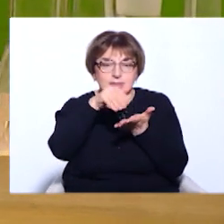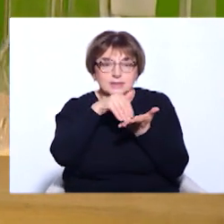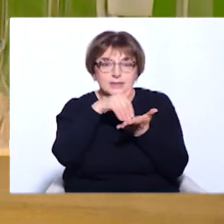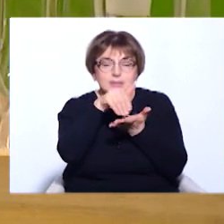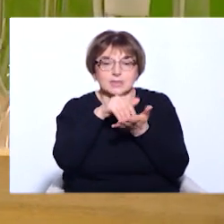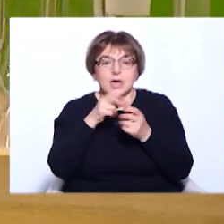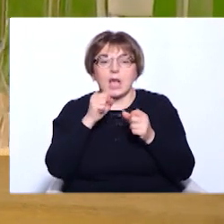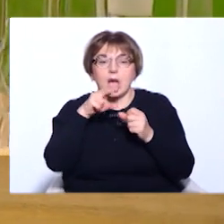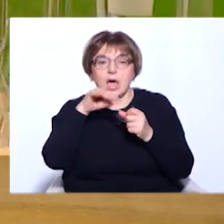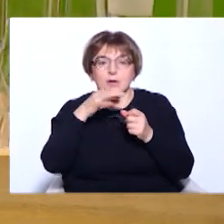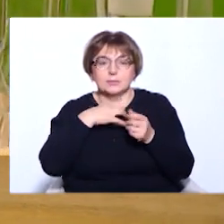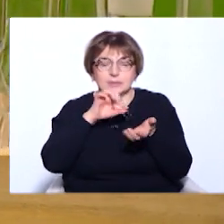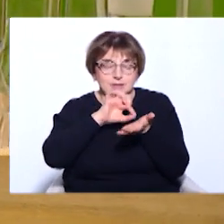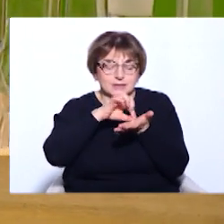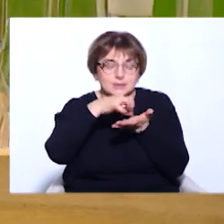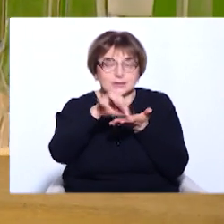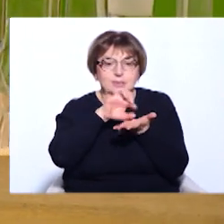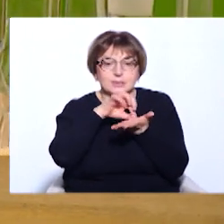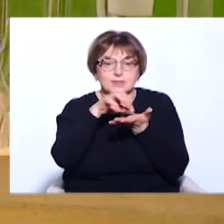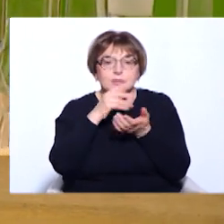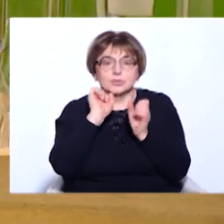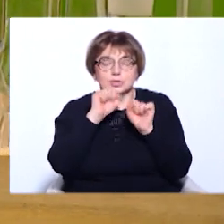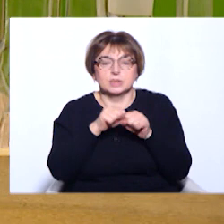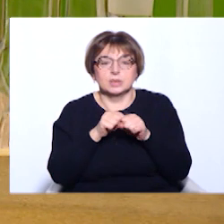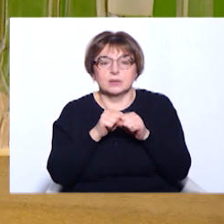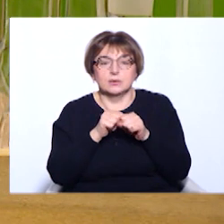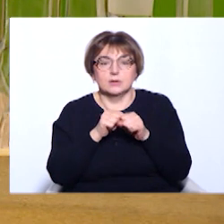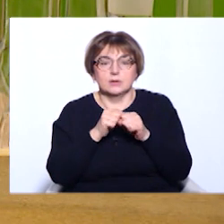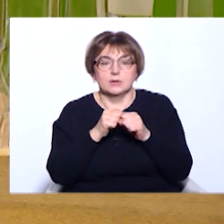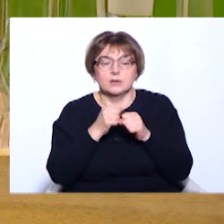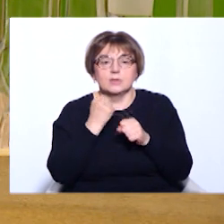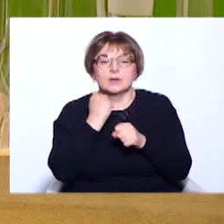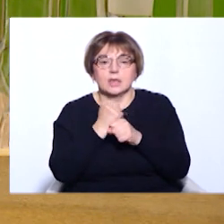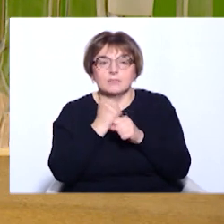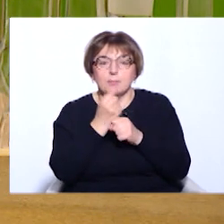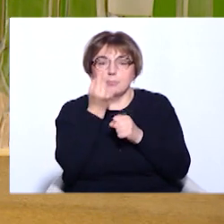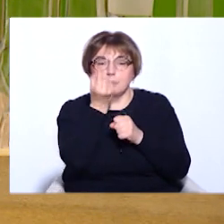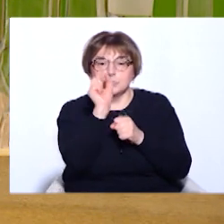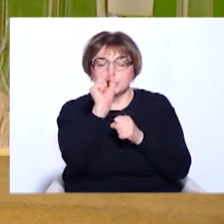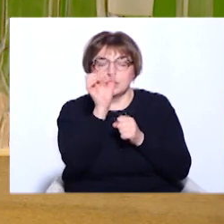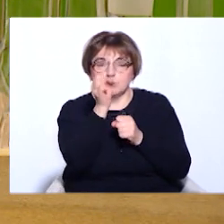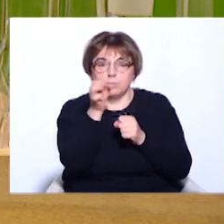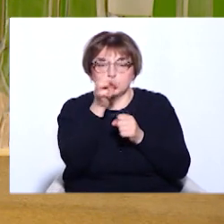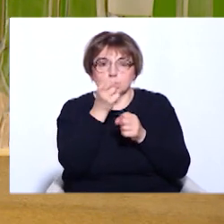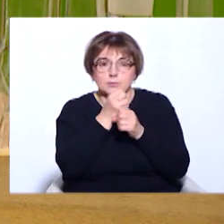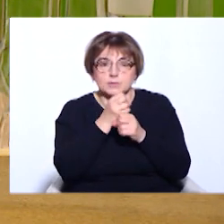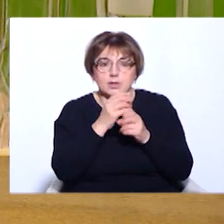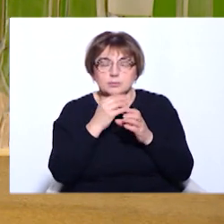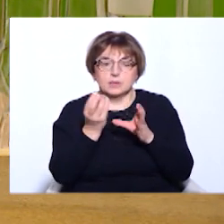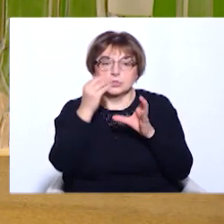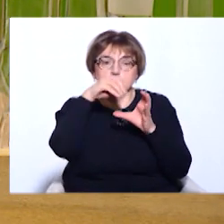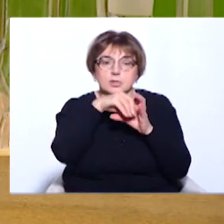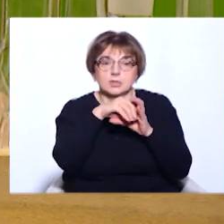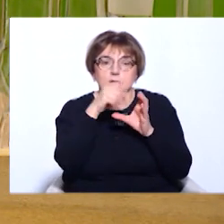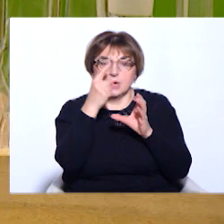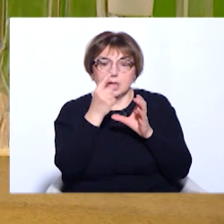მეტალს, ალუმინს, რომელსაც აქვს თხელ ფურცლებად გაგლინვის საშუალება, დავამზადებ მისგან პატარა ბურთულებს და მოვათავსებ